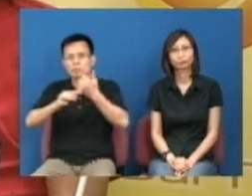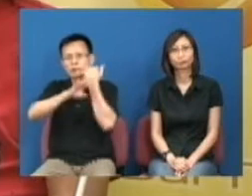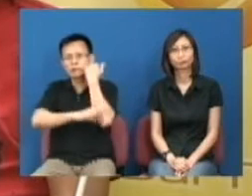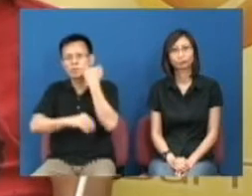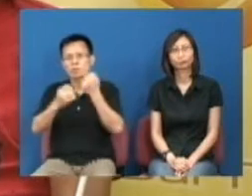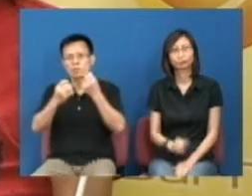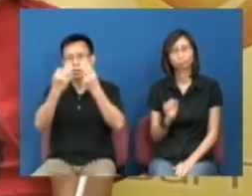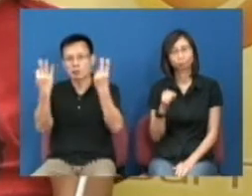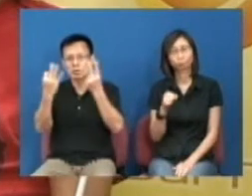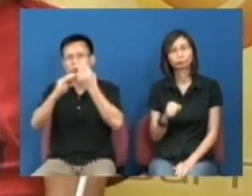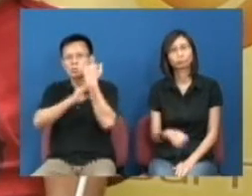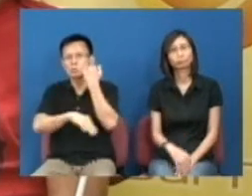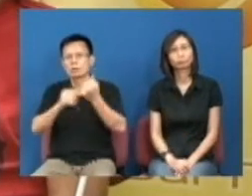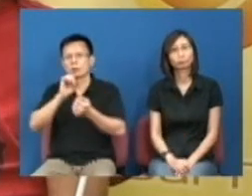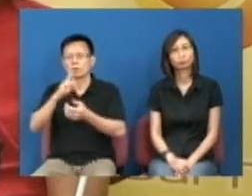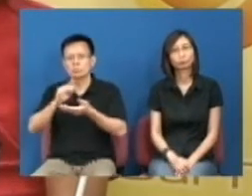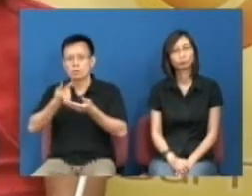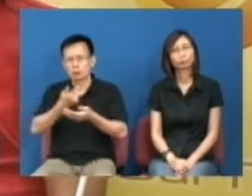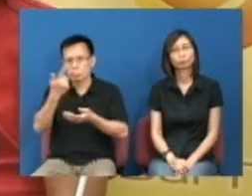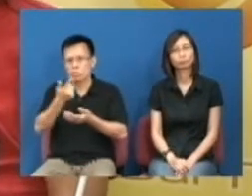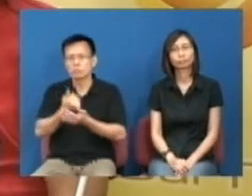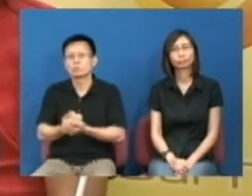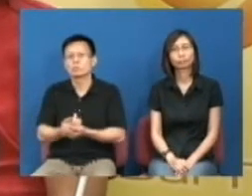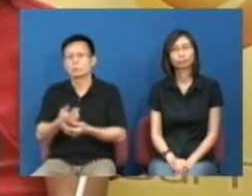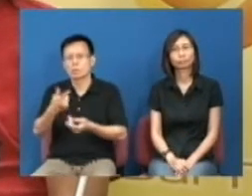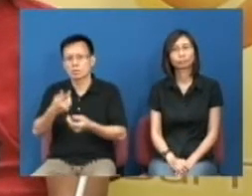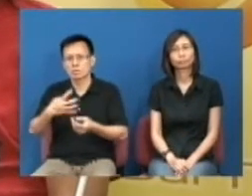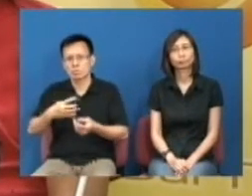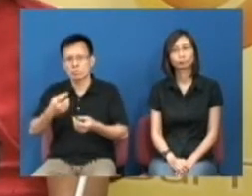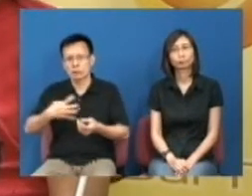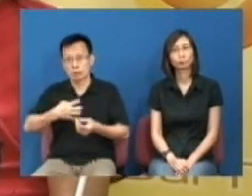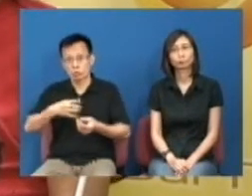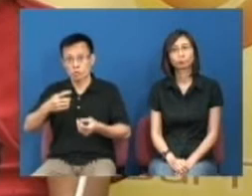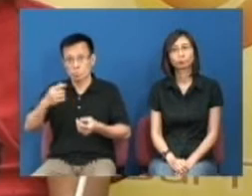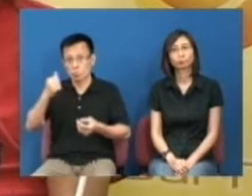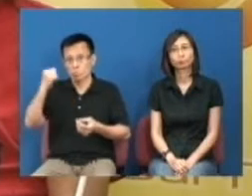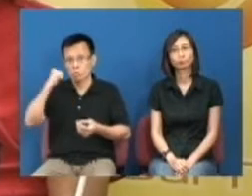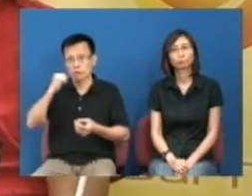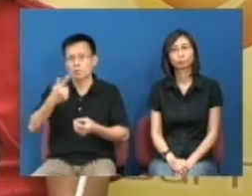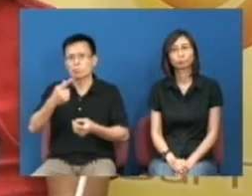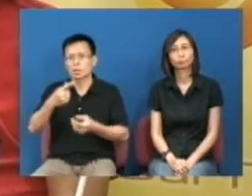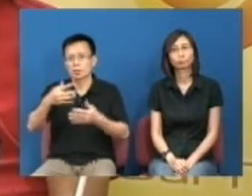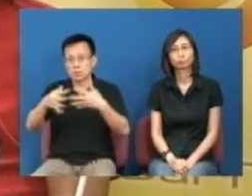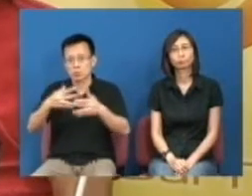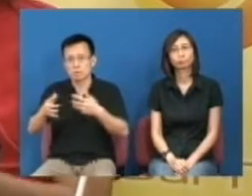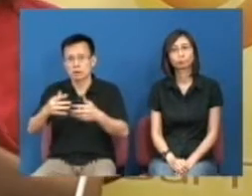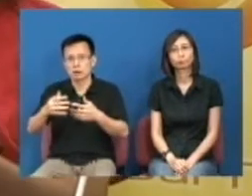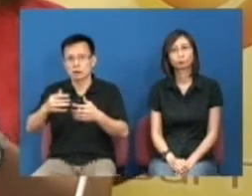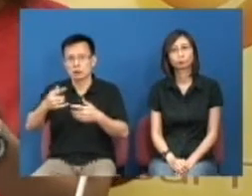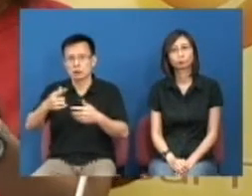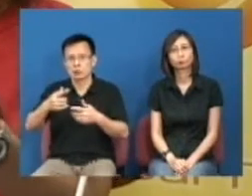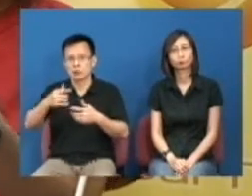耐，我呢個節目都講好多次，係咪啊？即係你要敏鋭啲啊嘛，唔係話等佢件事嚟咗先至，即係你要